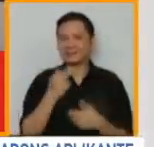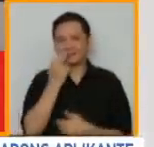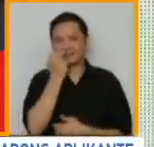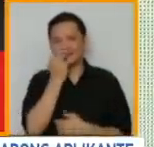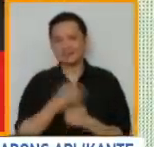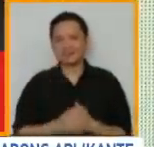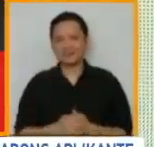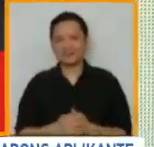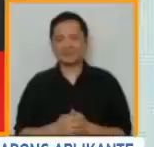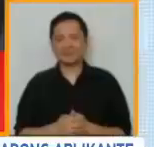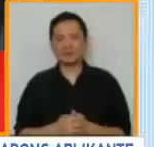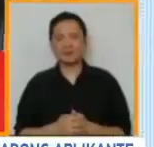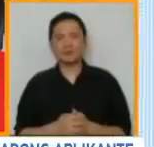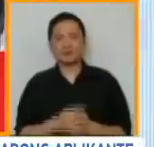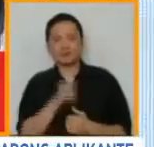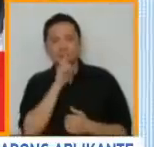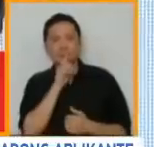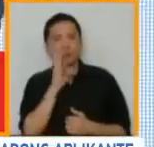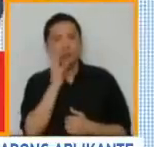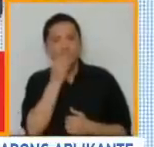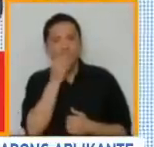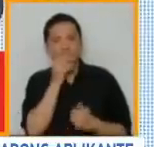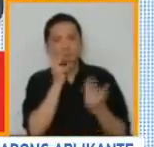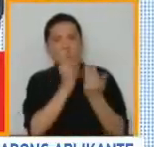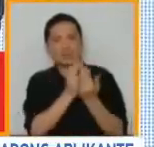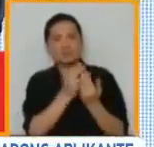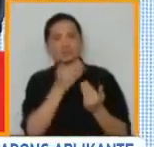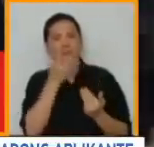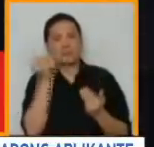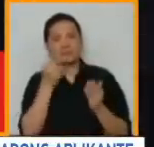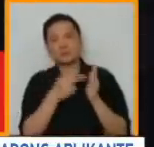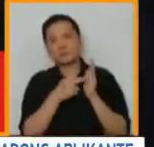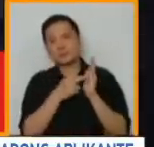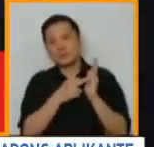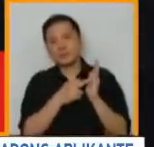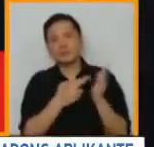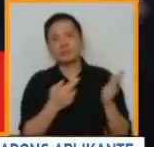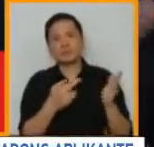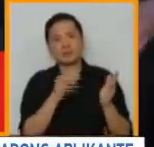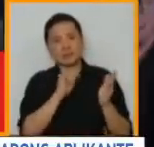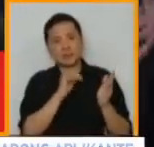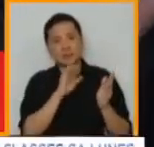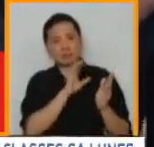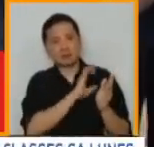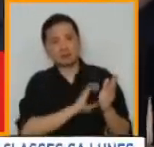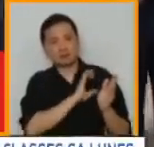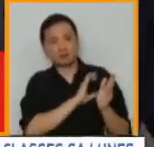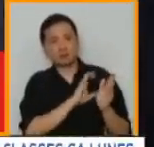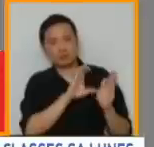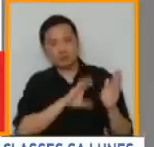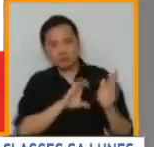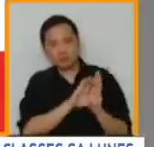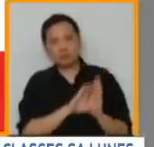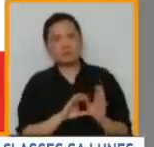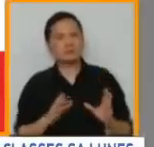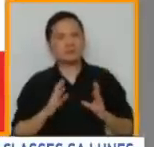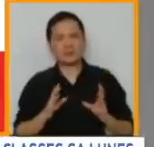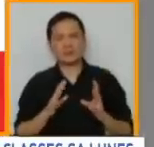or who would best represent or portray the character, tingin ko nandun yung vote ko.